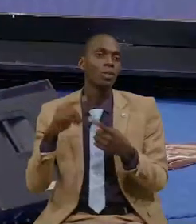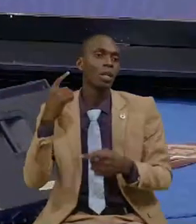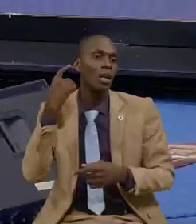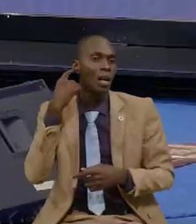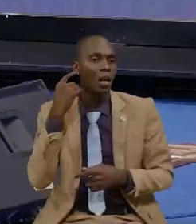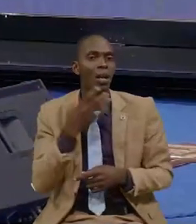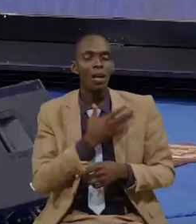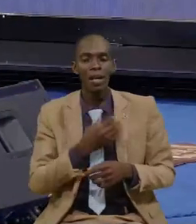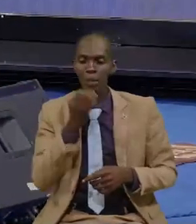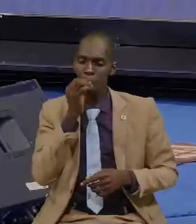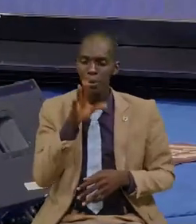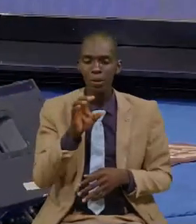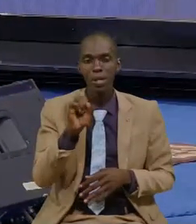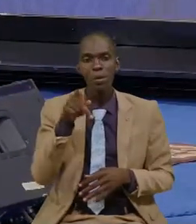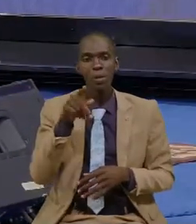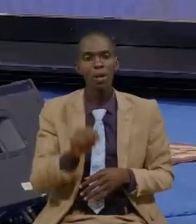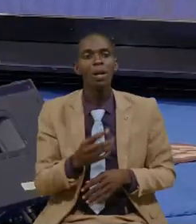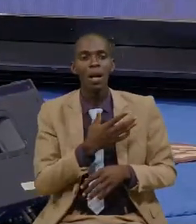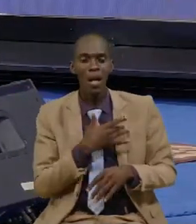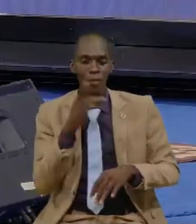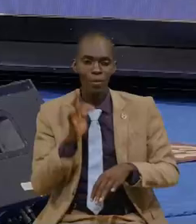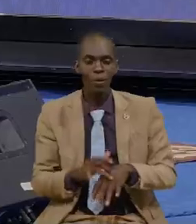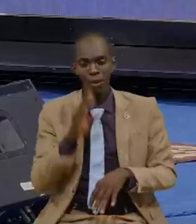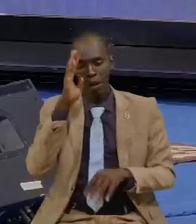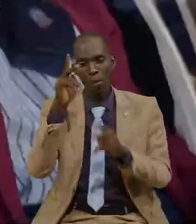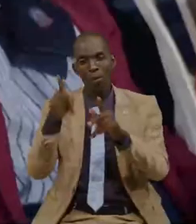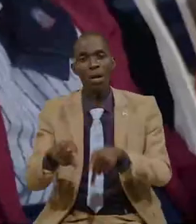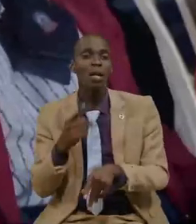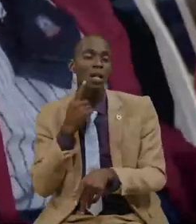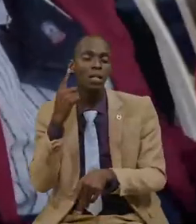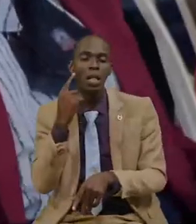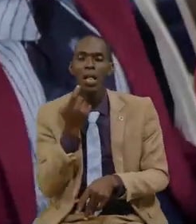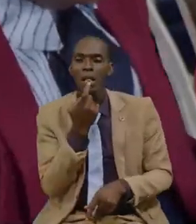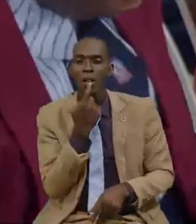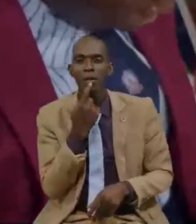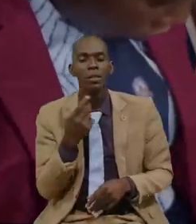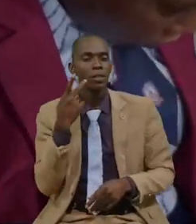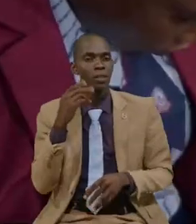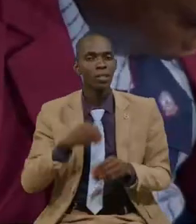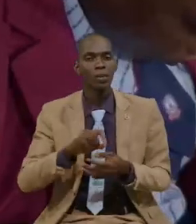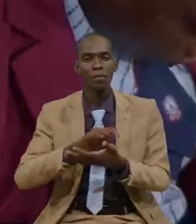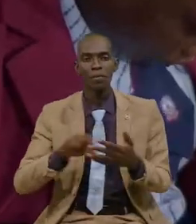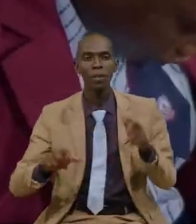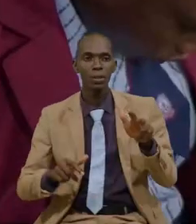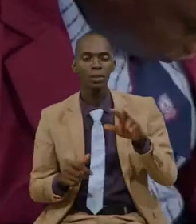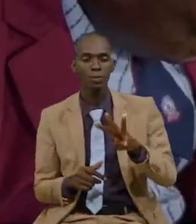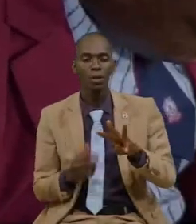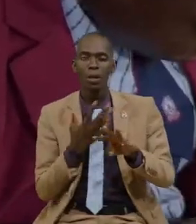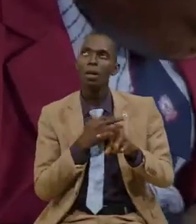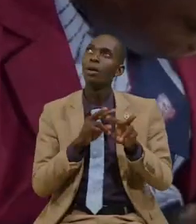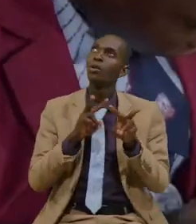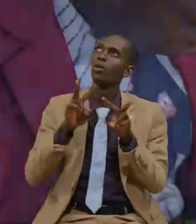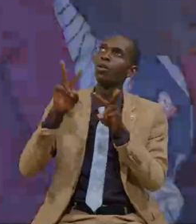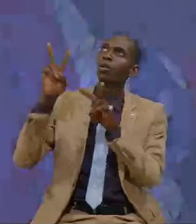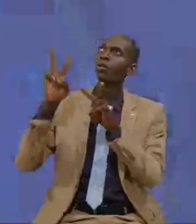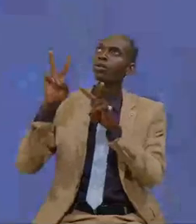que il prit et lui mit les doigts dans les oreilles et lui toucha la langue avec sa